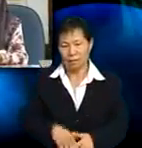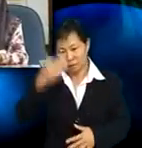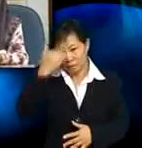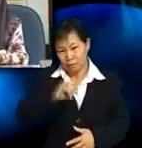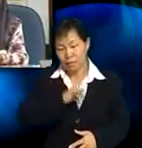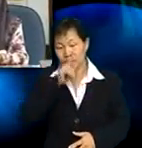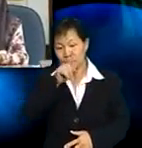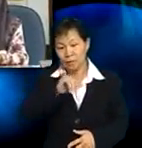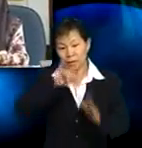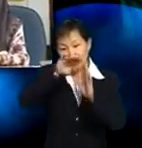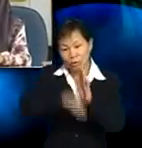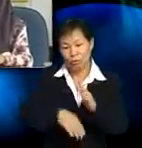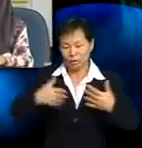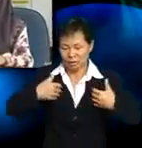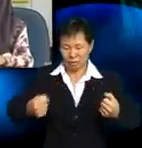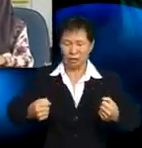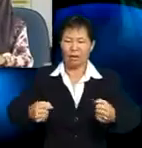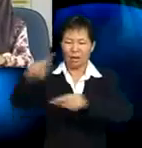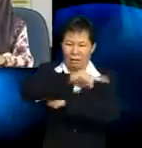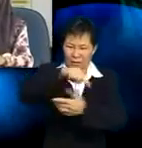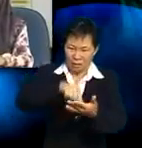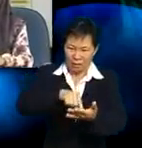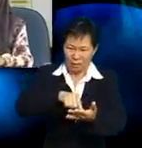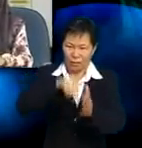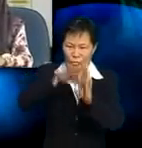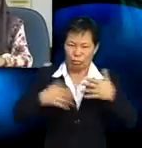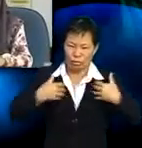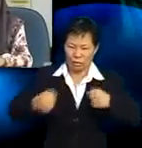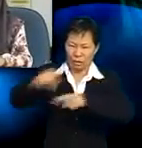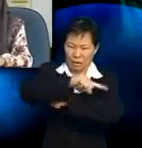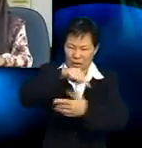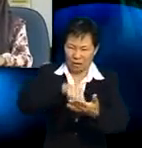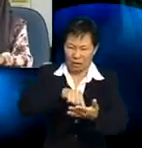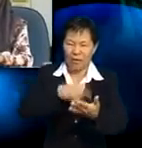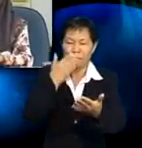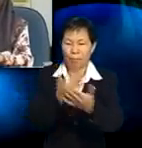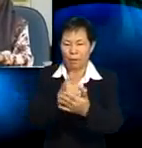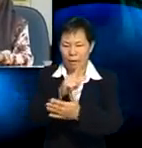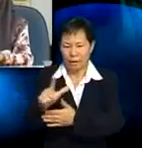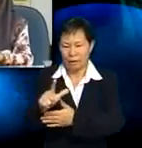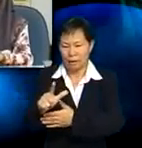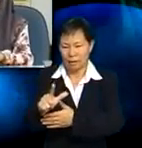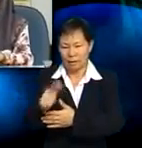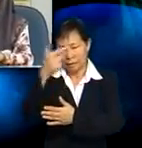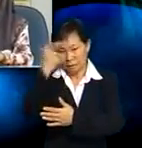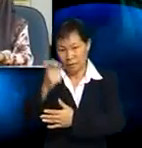Sebenarnya saya hari ini baiklah